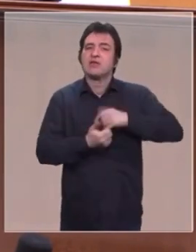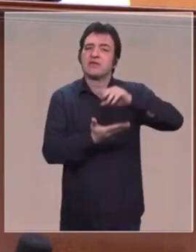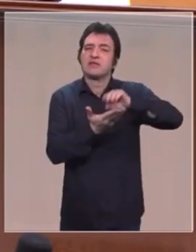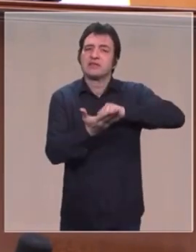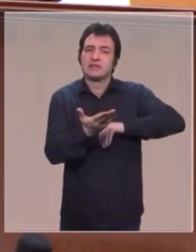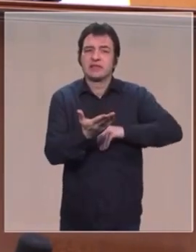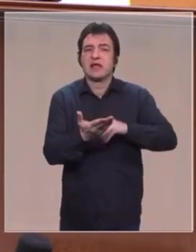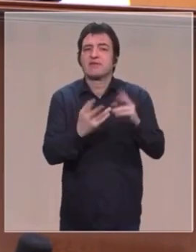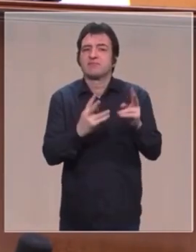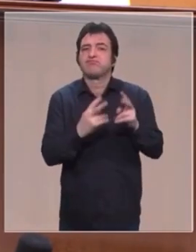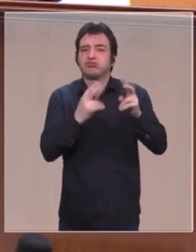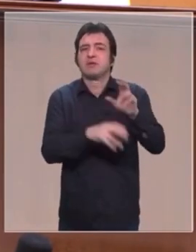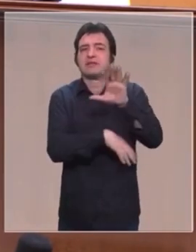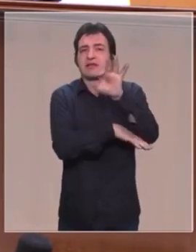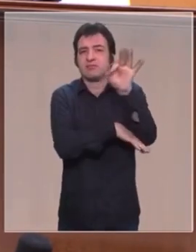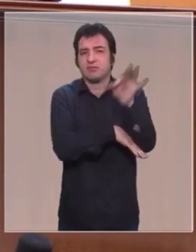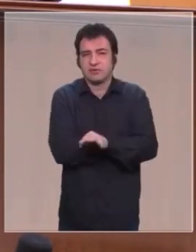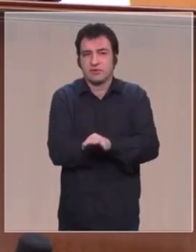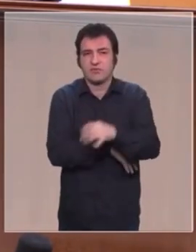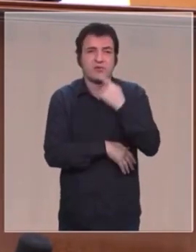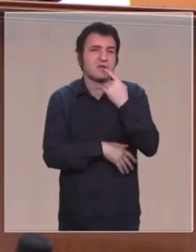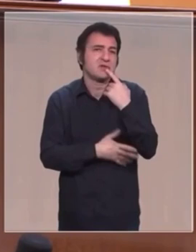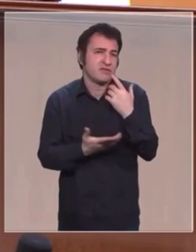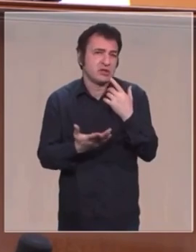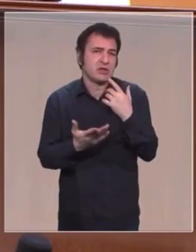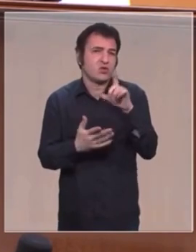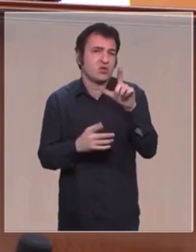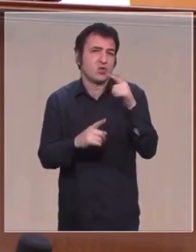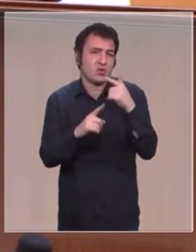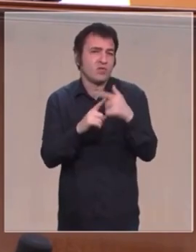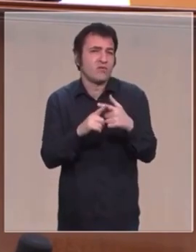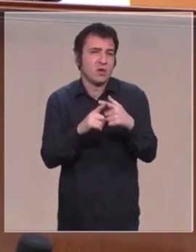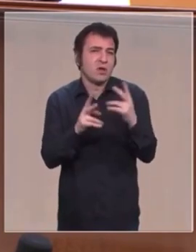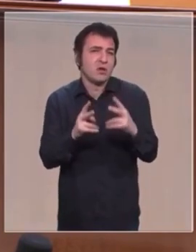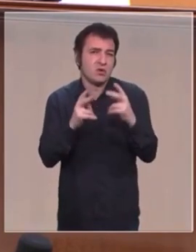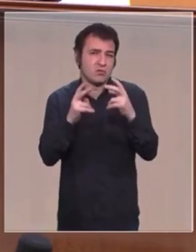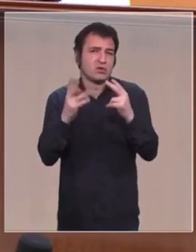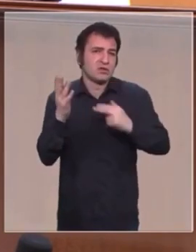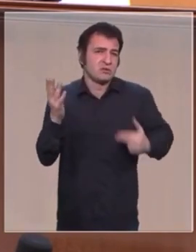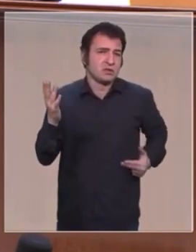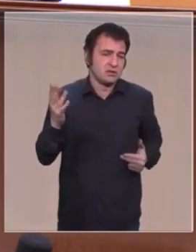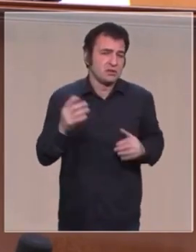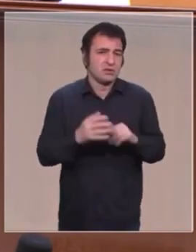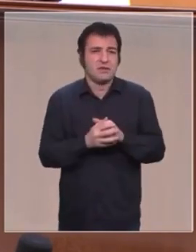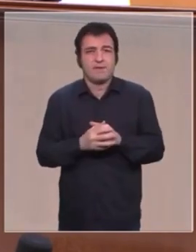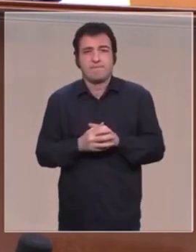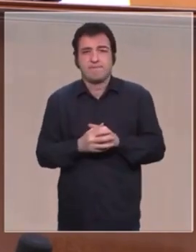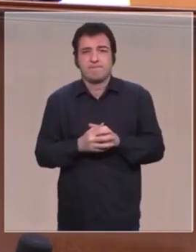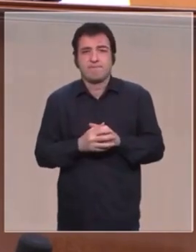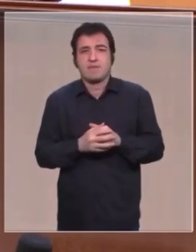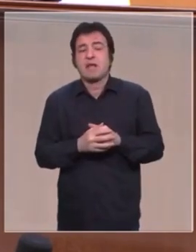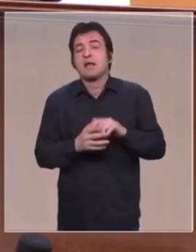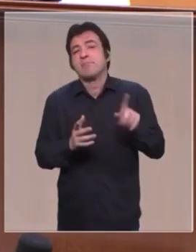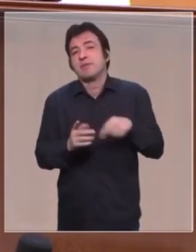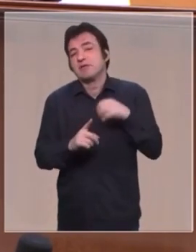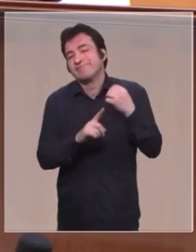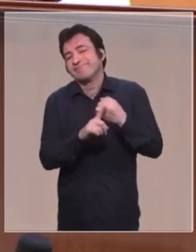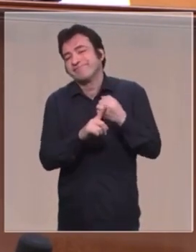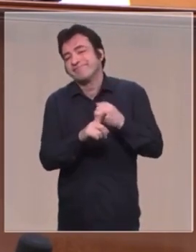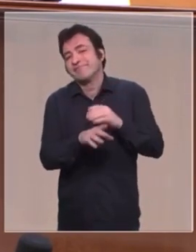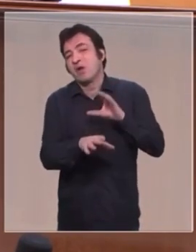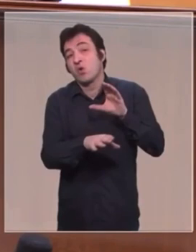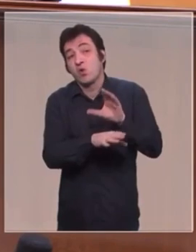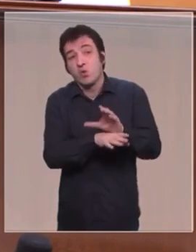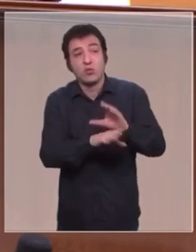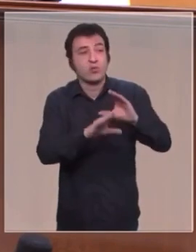de 5%, ce qui correspond à 2 fois l'augmentation nationale. Nous luttons bien sûr contre les vacances.